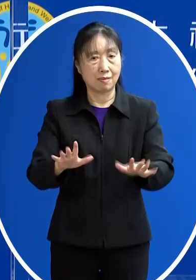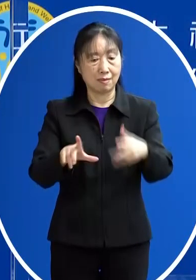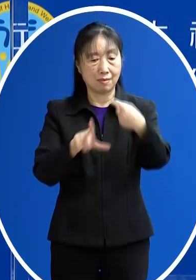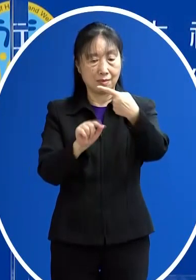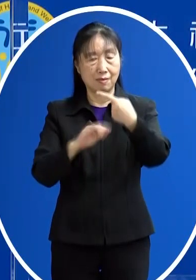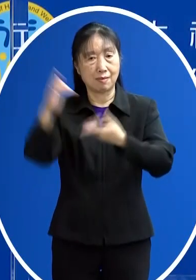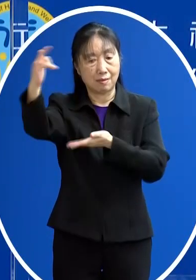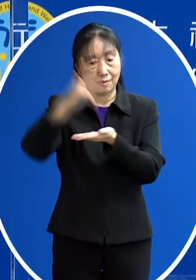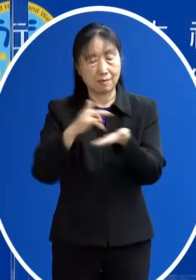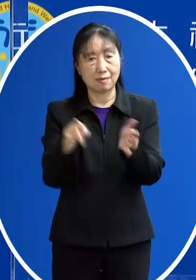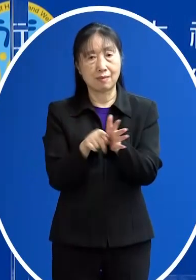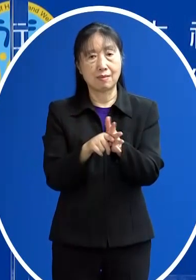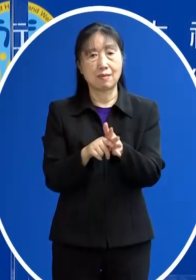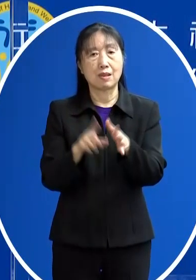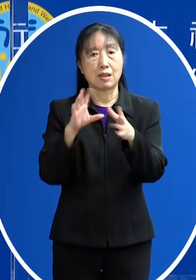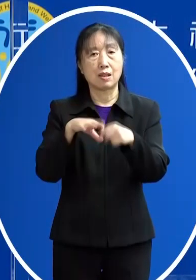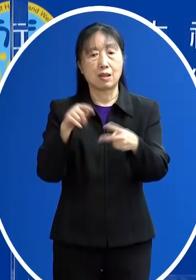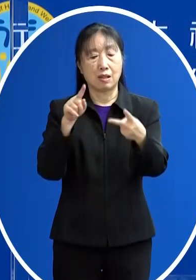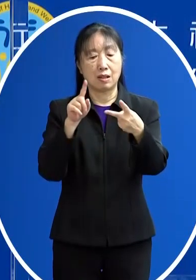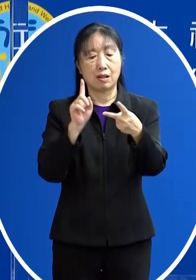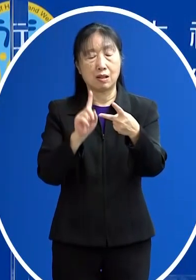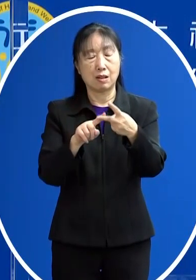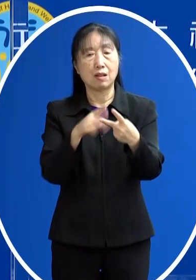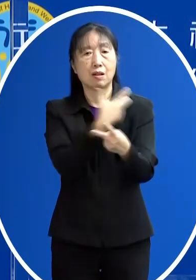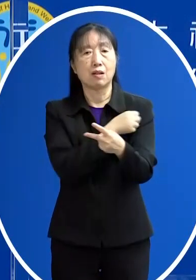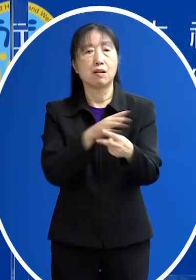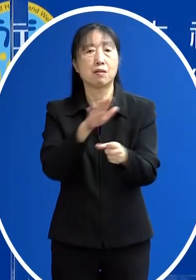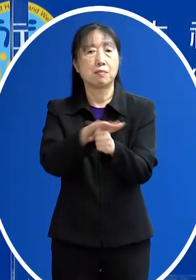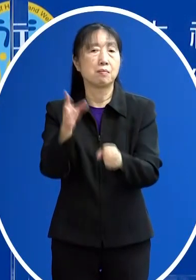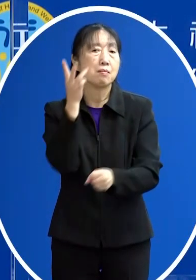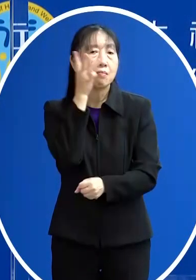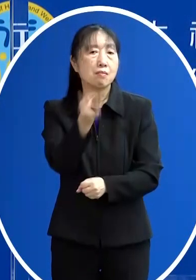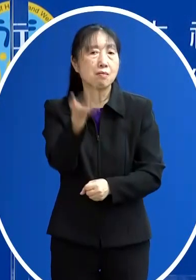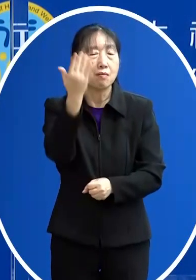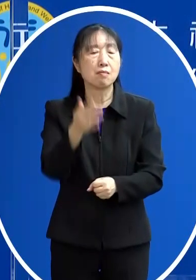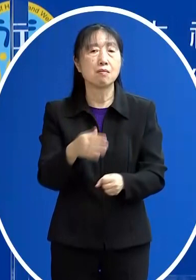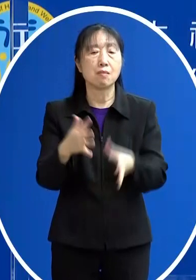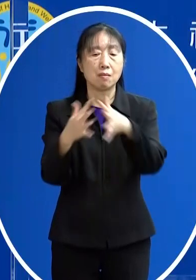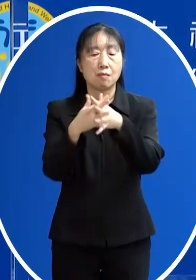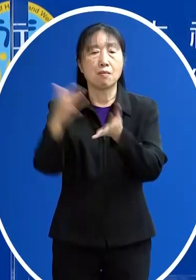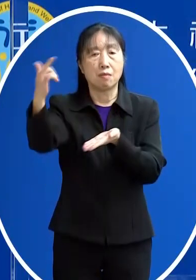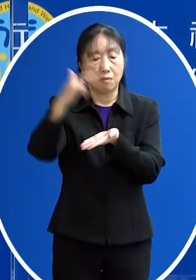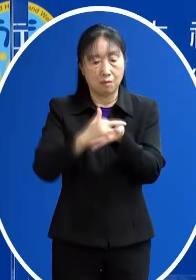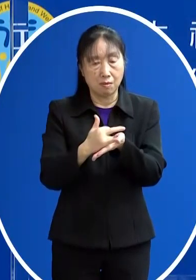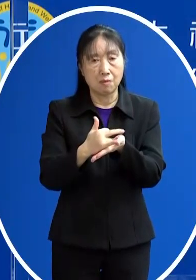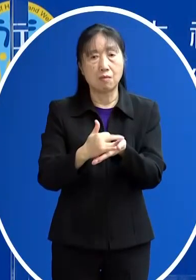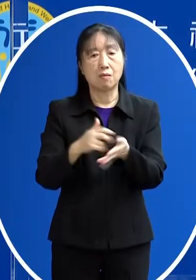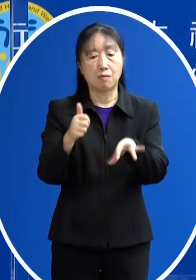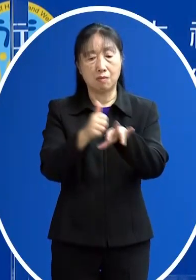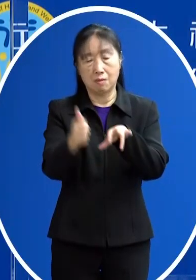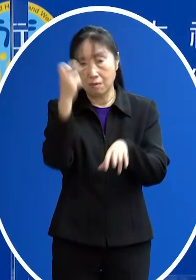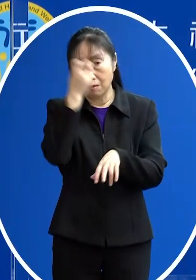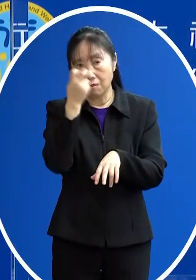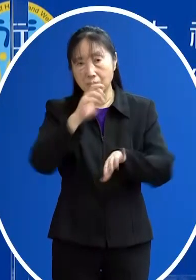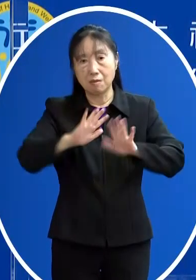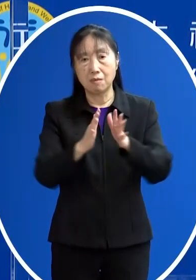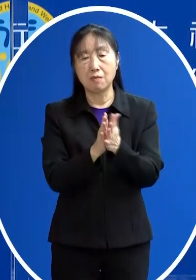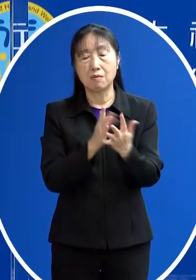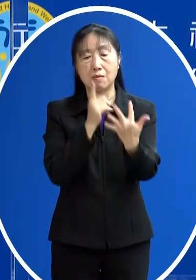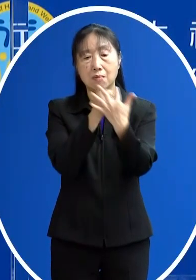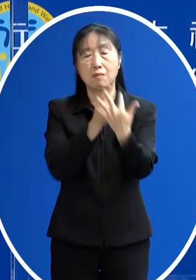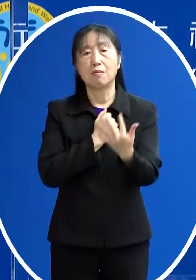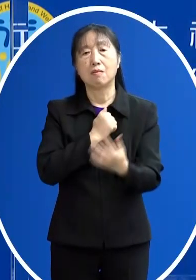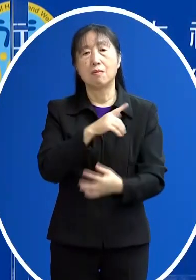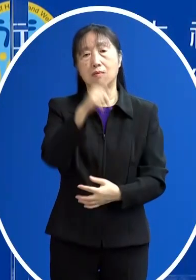境的时候是第二剂已经接种满3个月以上。他从美国回来落地采检就是阳性，CT 值